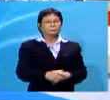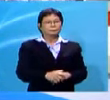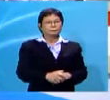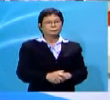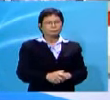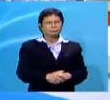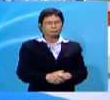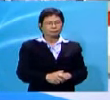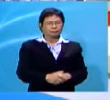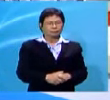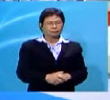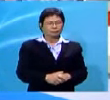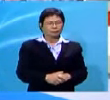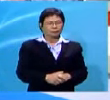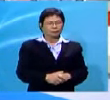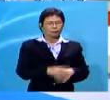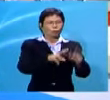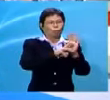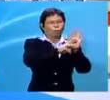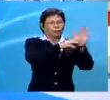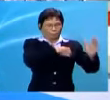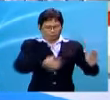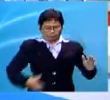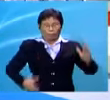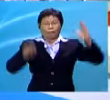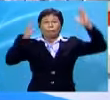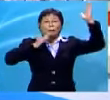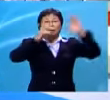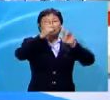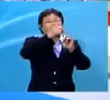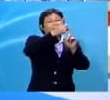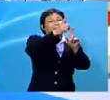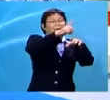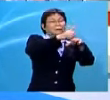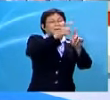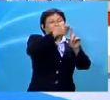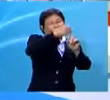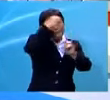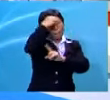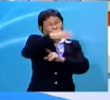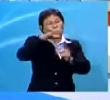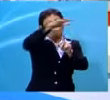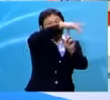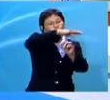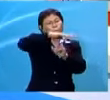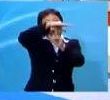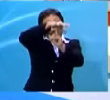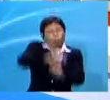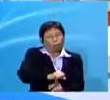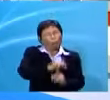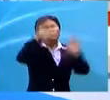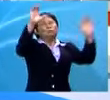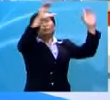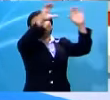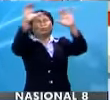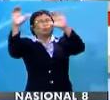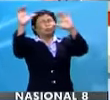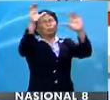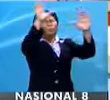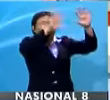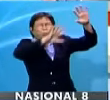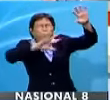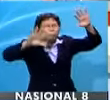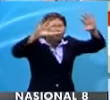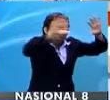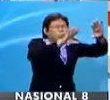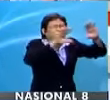isnin sementara itu wakil pesuruhjaya tinggi Malaysia di Islamabad memaklumkan nahas berlaku ketika cuaca sangat berjerubu